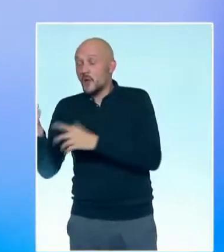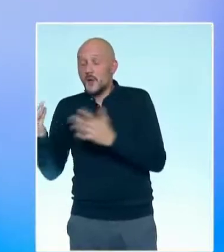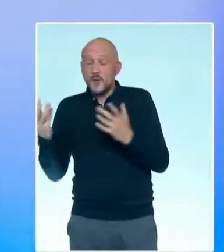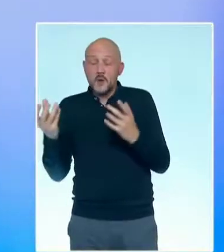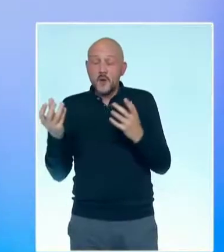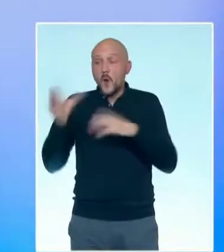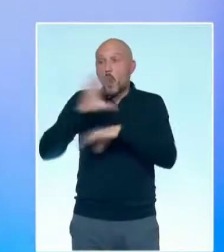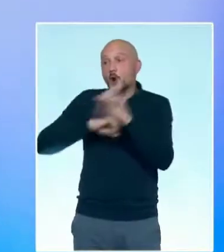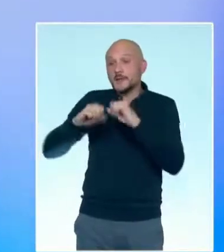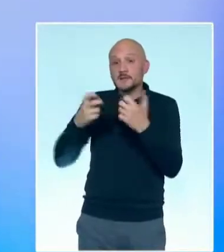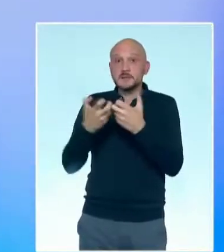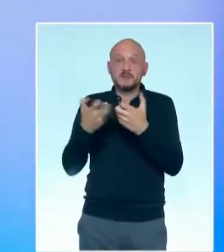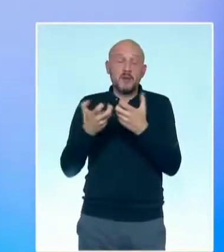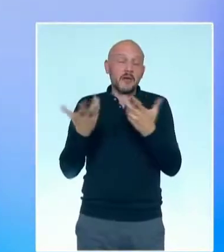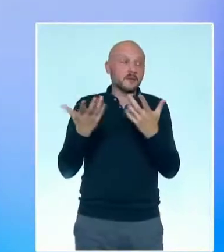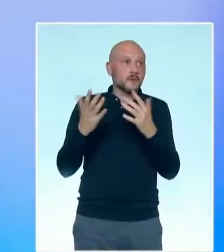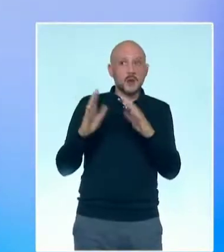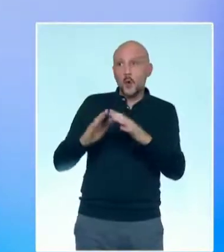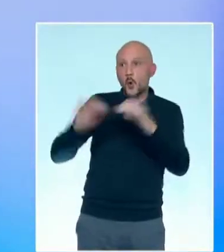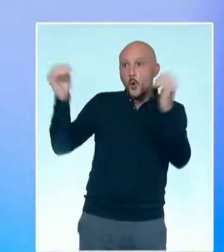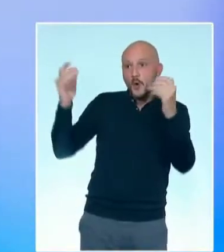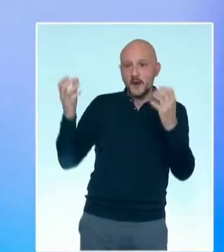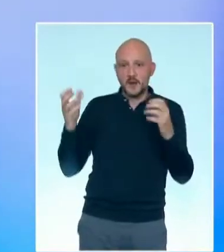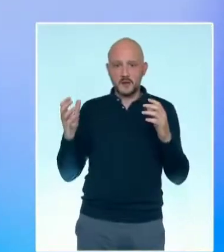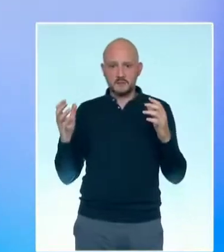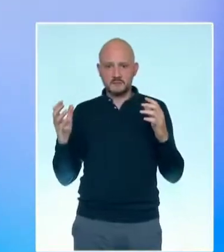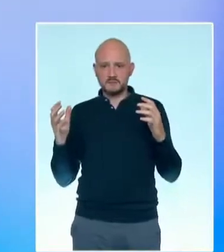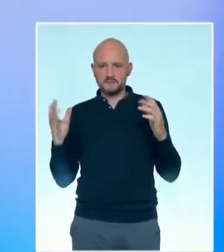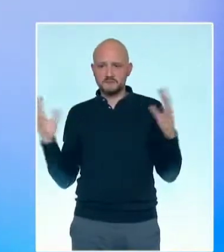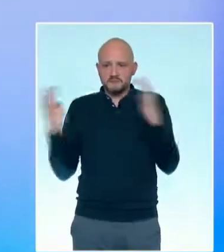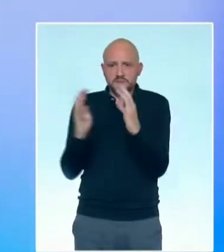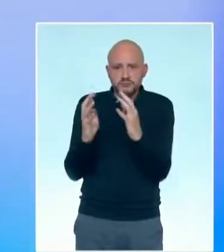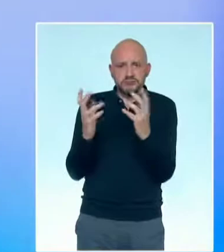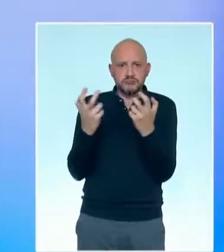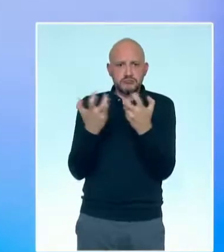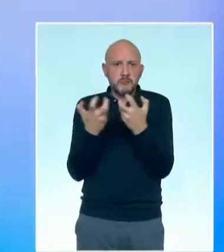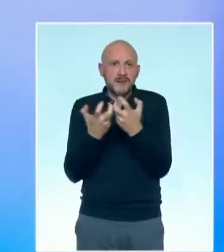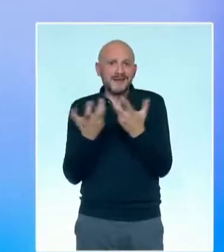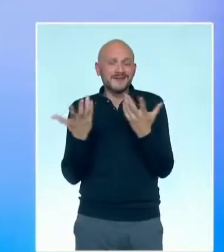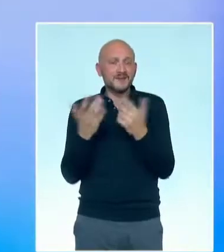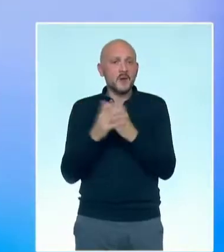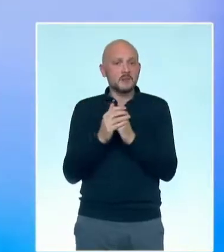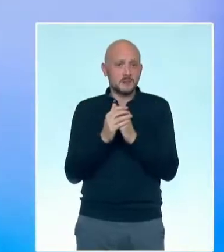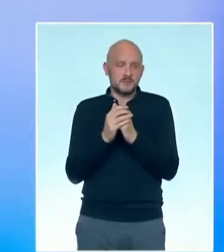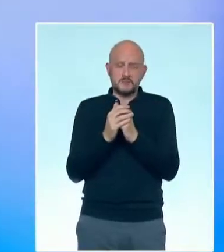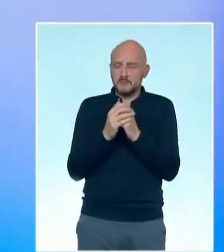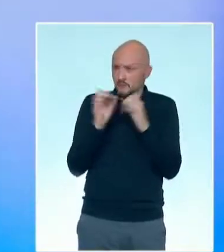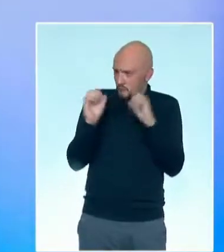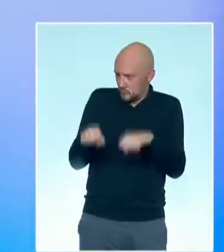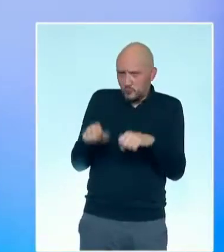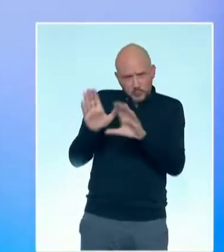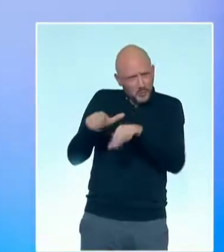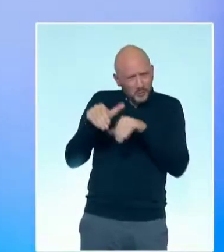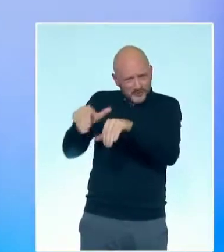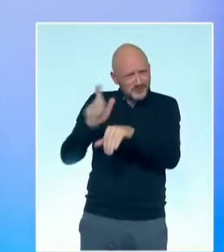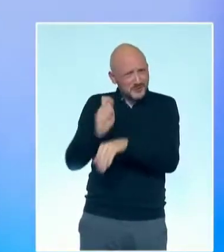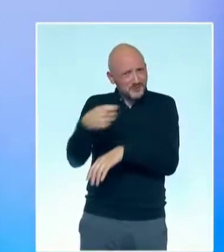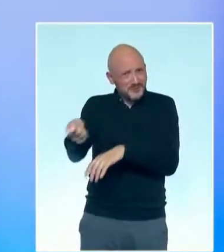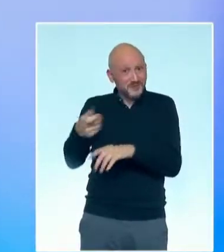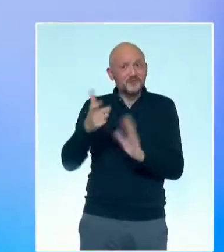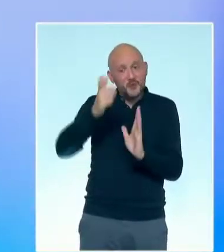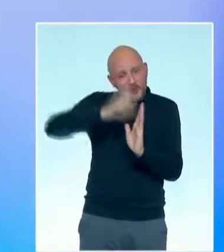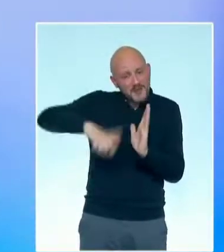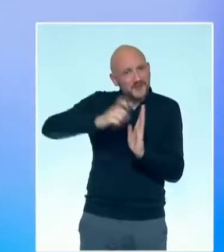aux inconnus, lui, dans ce qu'est des flics. Il peut se tenir, il passe. Ancien ministre des Sports, quand même, le mec. Hein. Ministre des